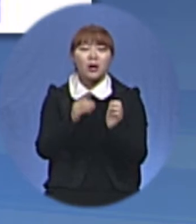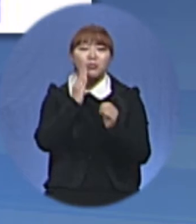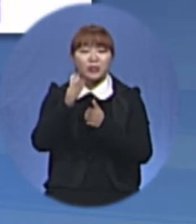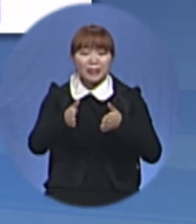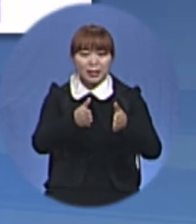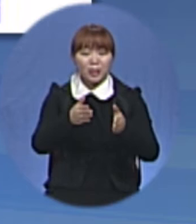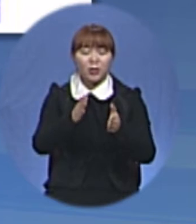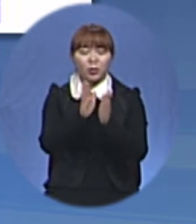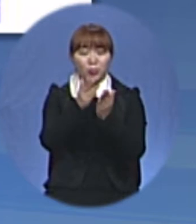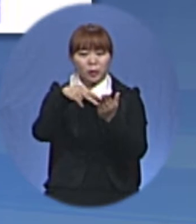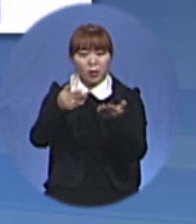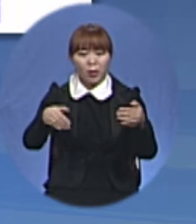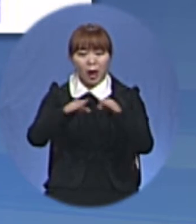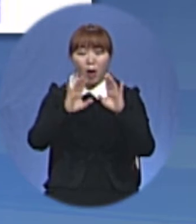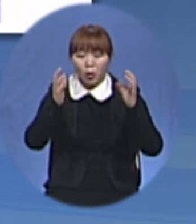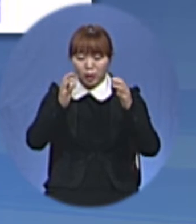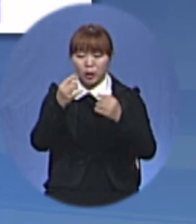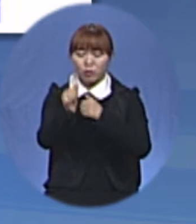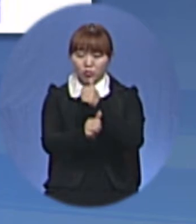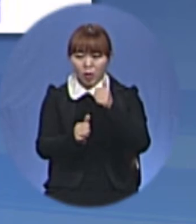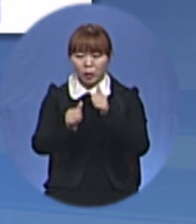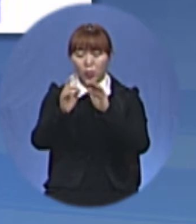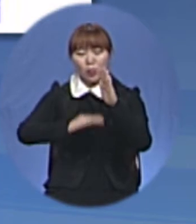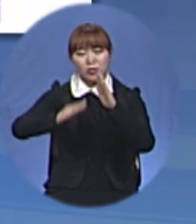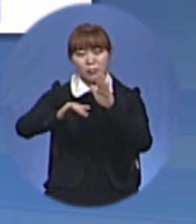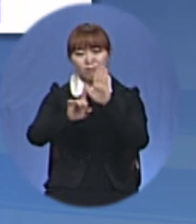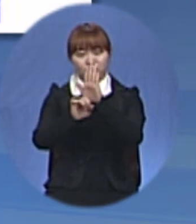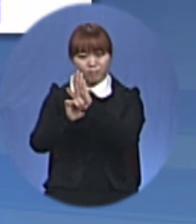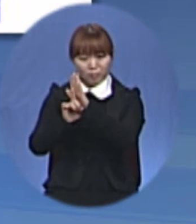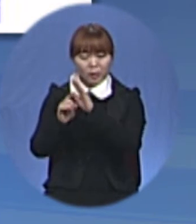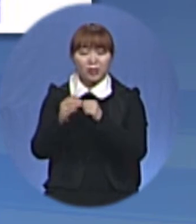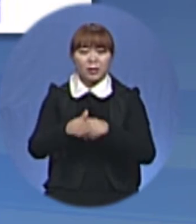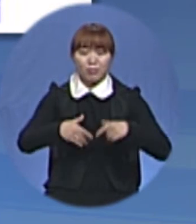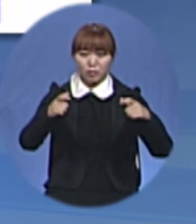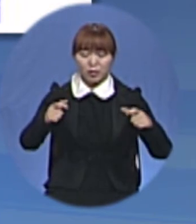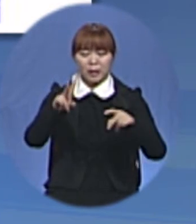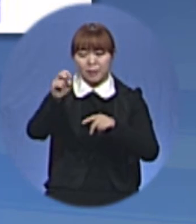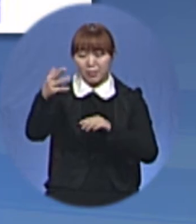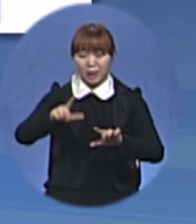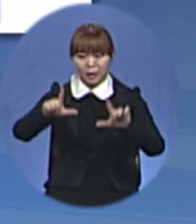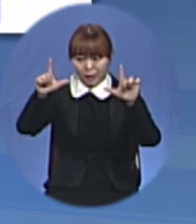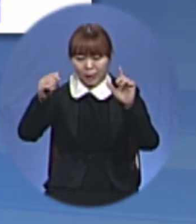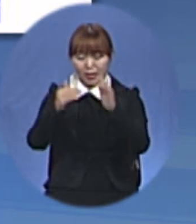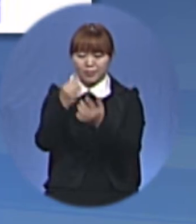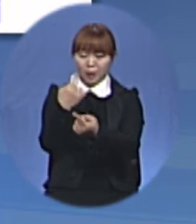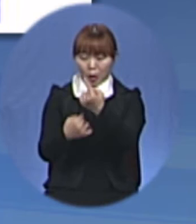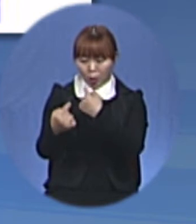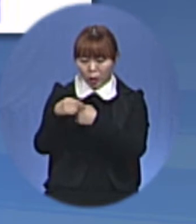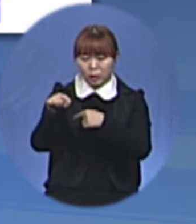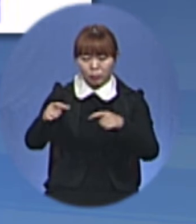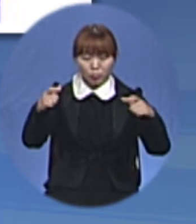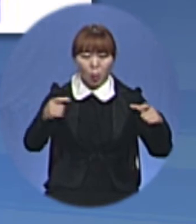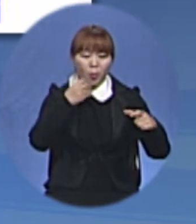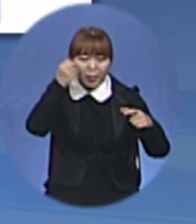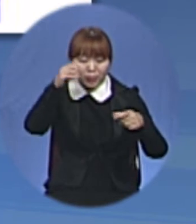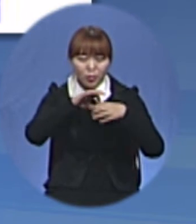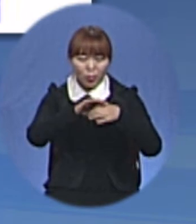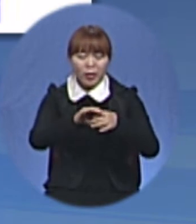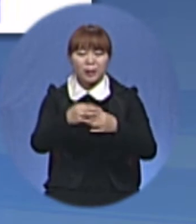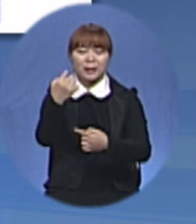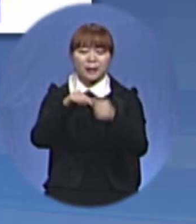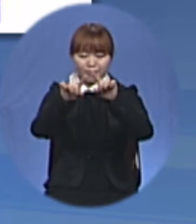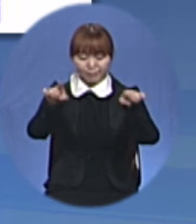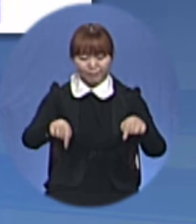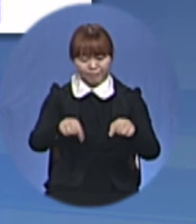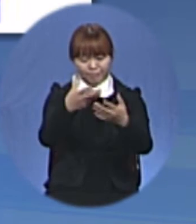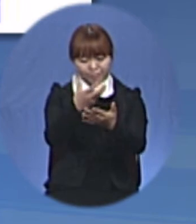도서관 어린이위원을 공개 모집합니다. 남구는 다음 달 28일까지 모집하며 남구청 홈페이지에서